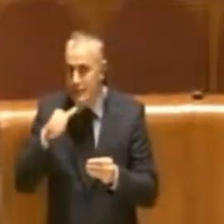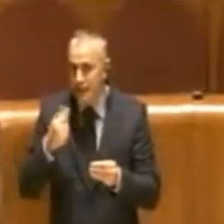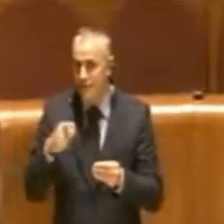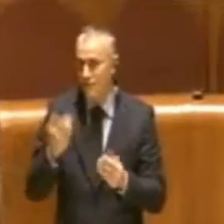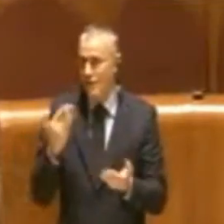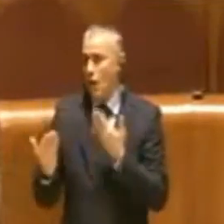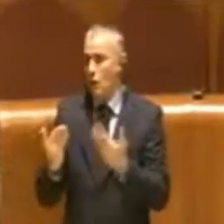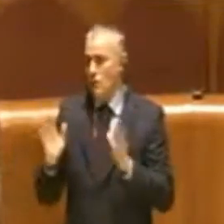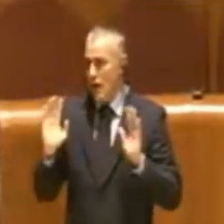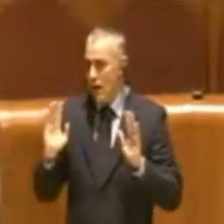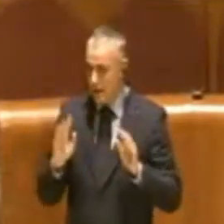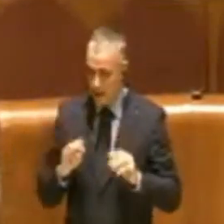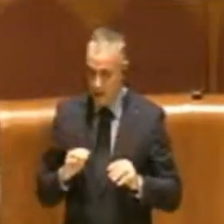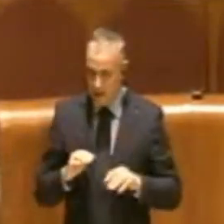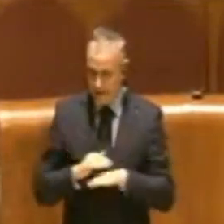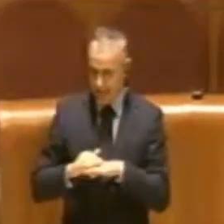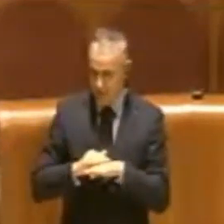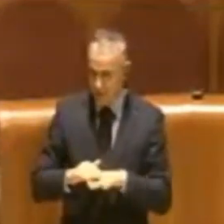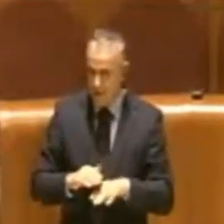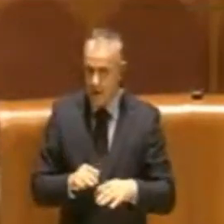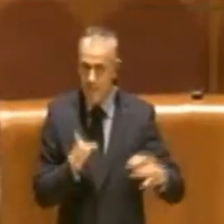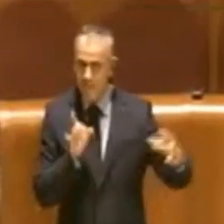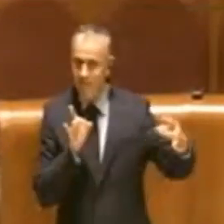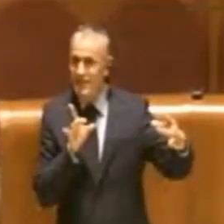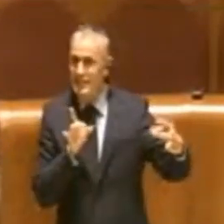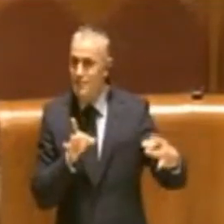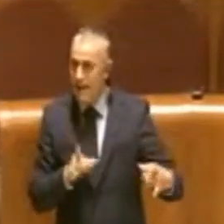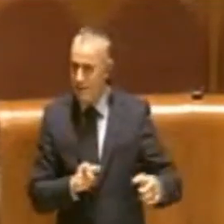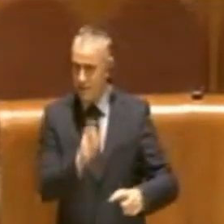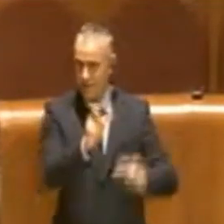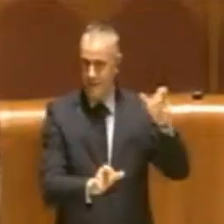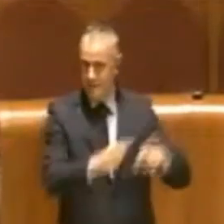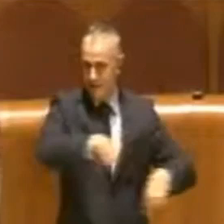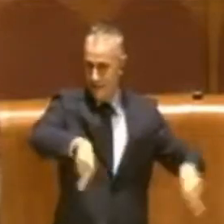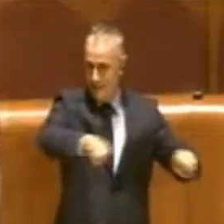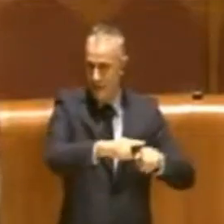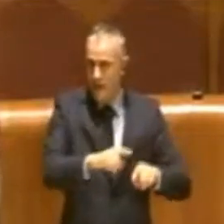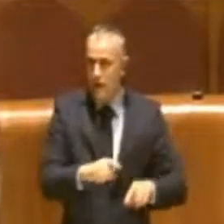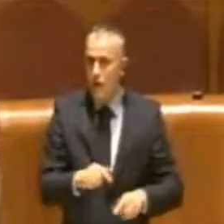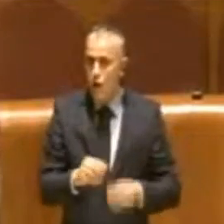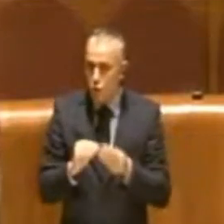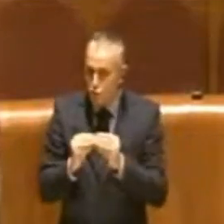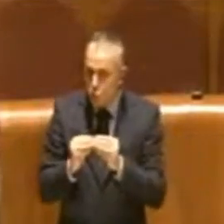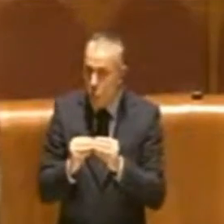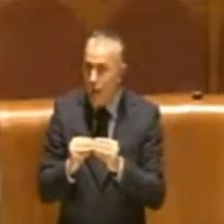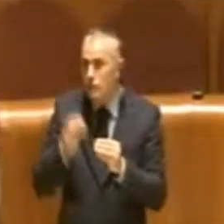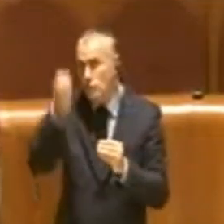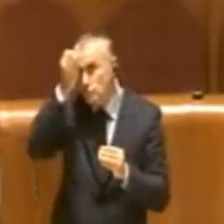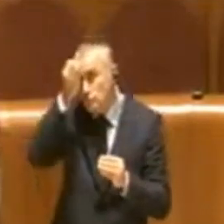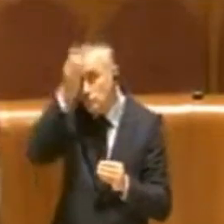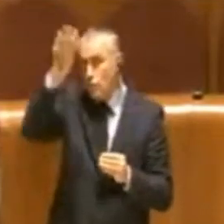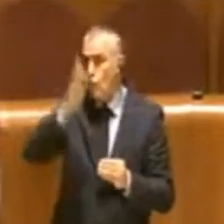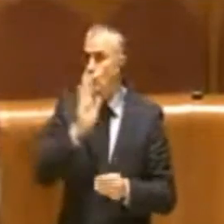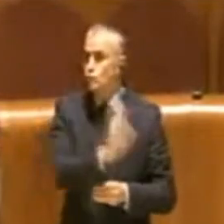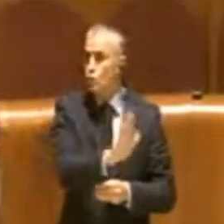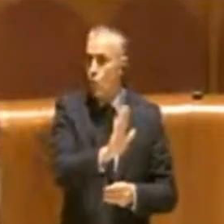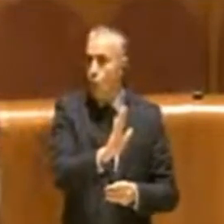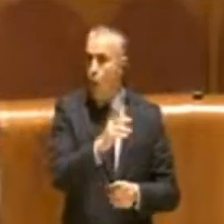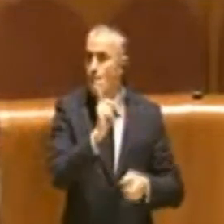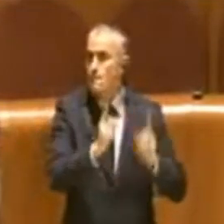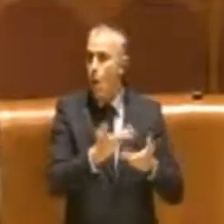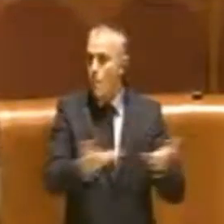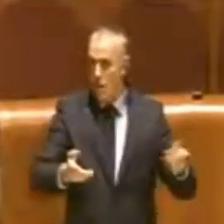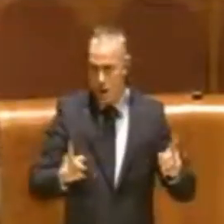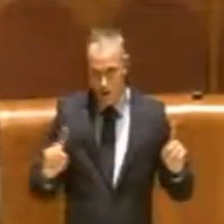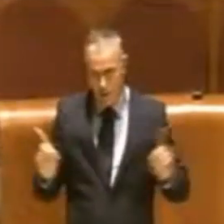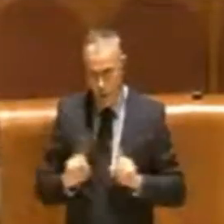tratta, diciamo, di una vera e propria, non è uno strumento, diciamo, di iniziativa popolare, ma è uno